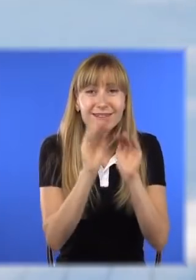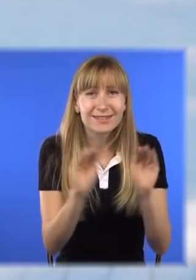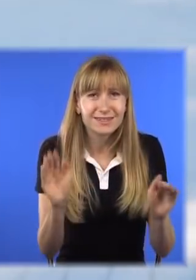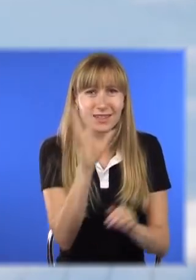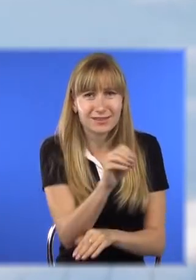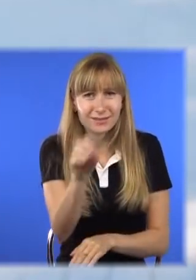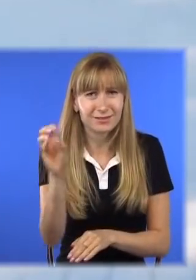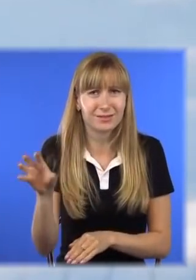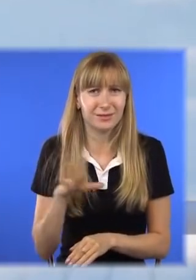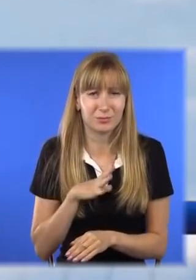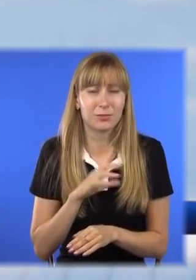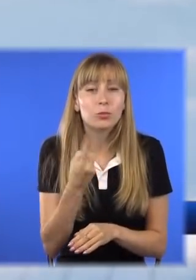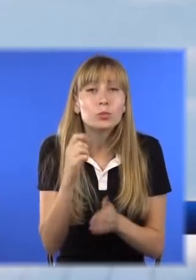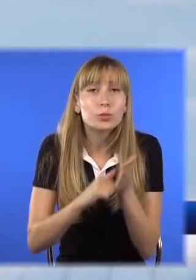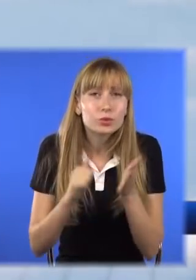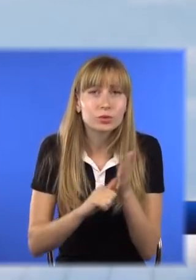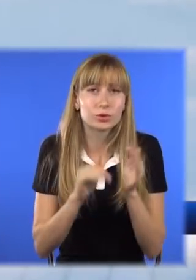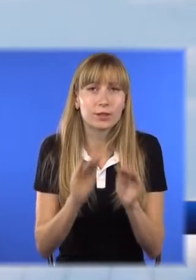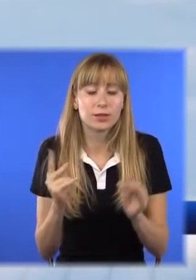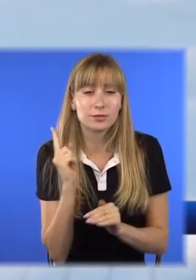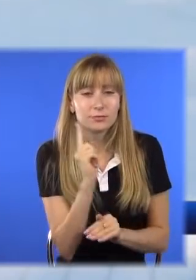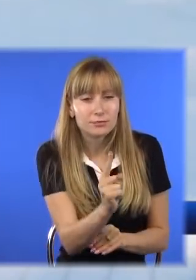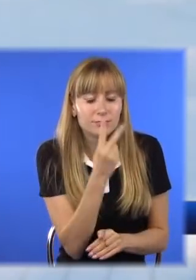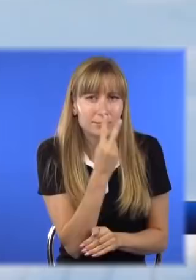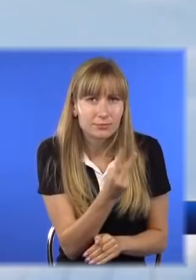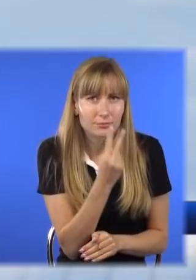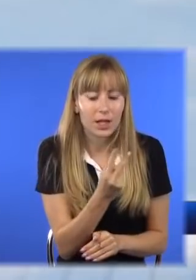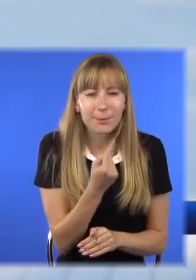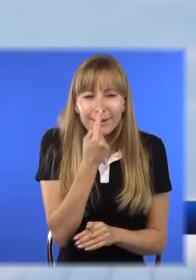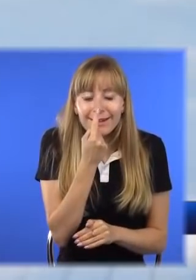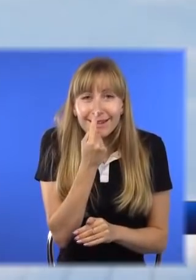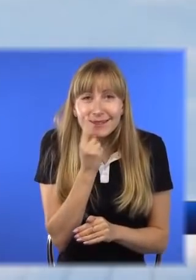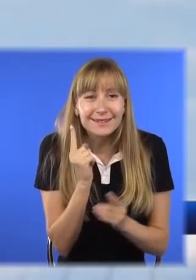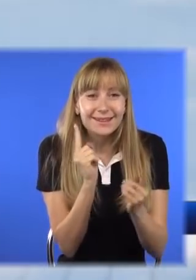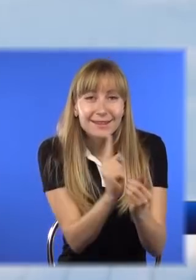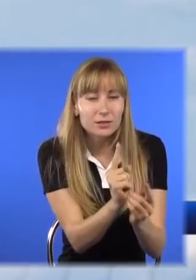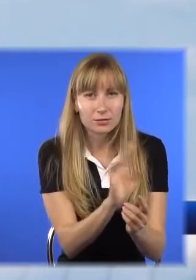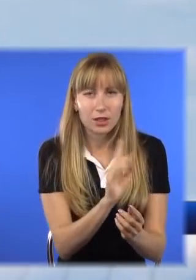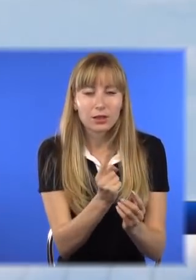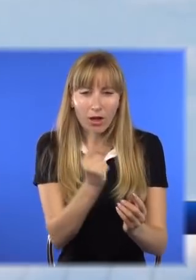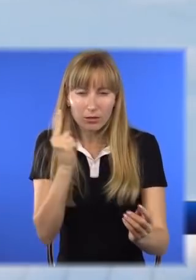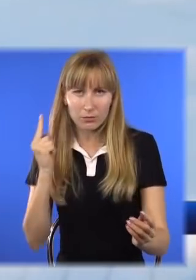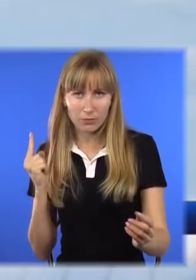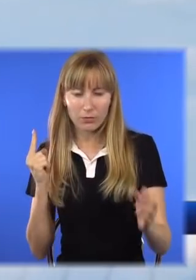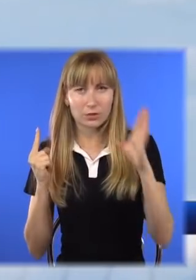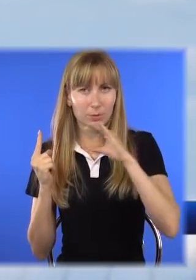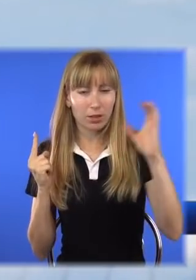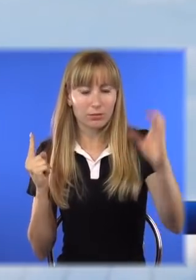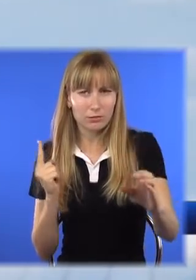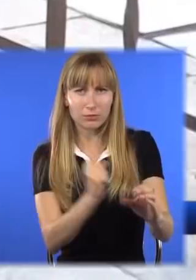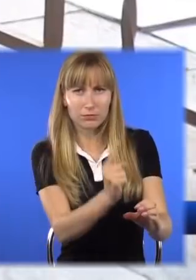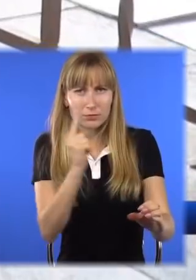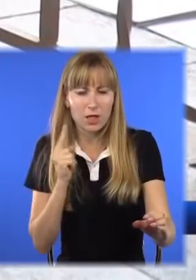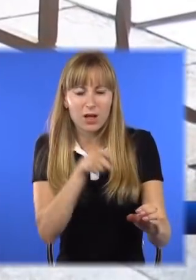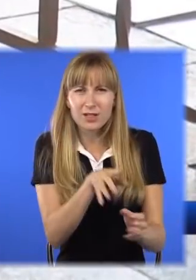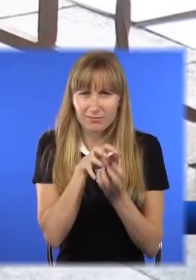что подошли посмотреть. Не близко подошли, далеко, потому что боятся, она поднимает верхнюю губу, щерится на